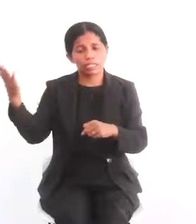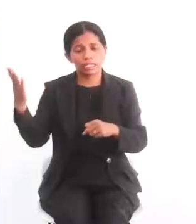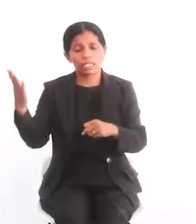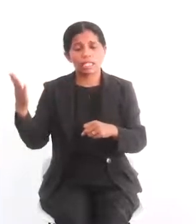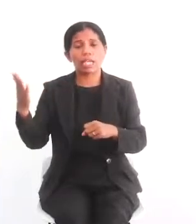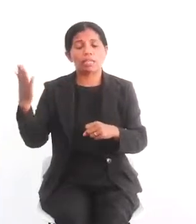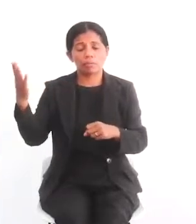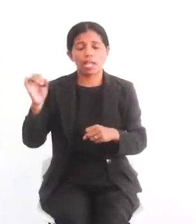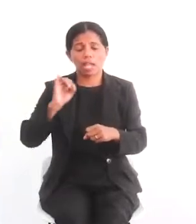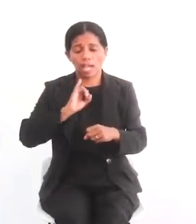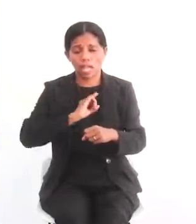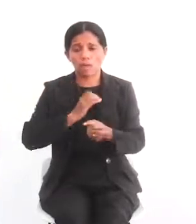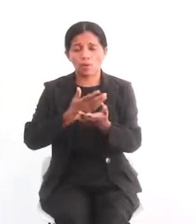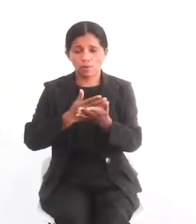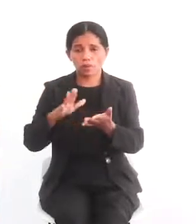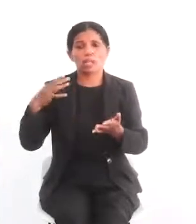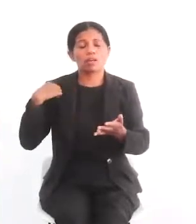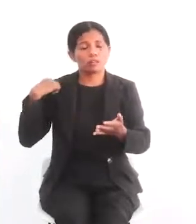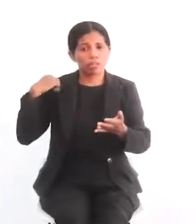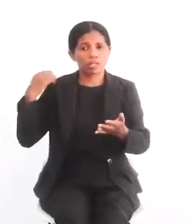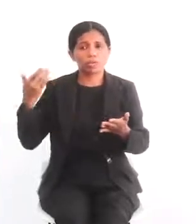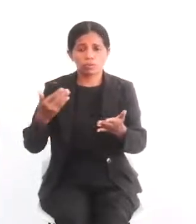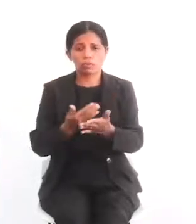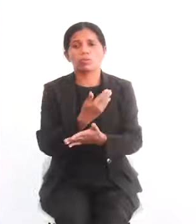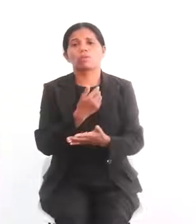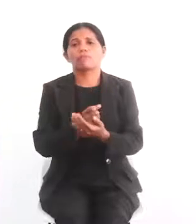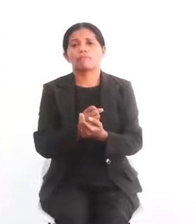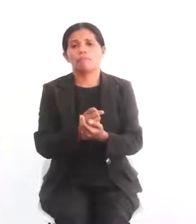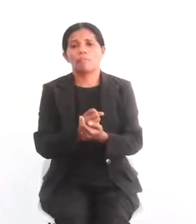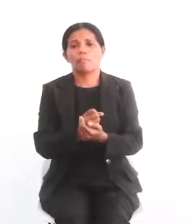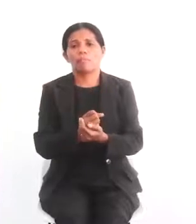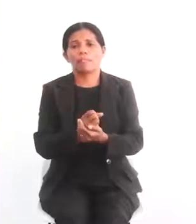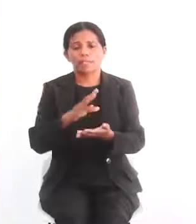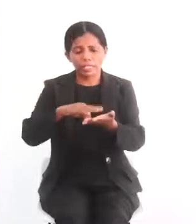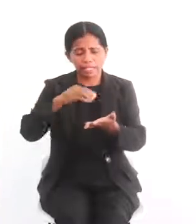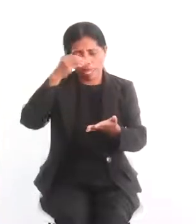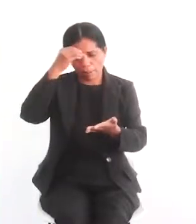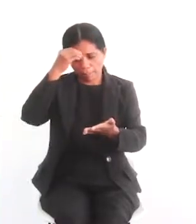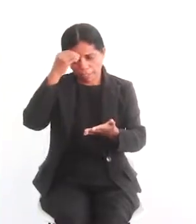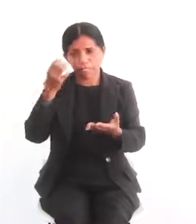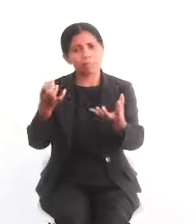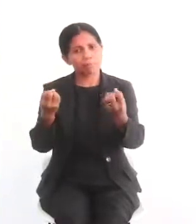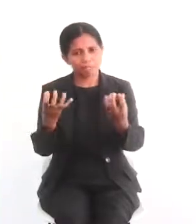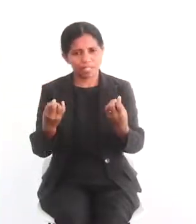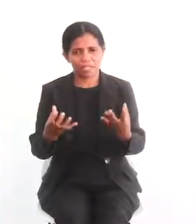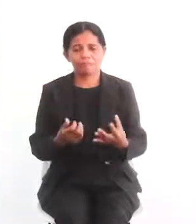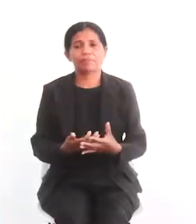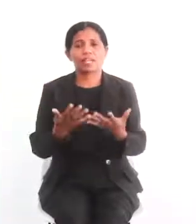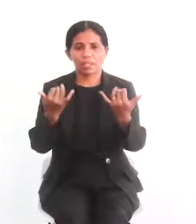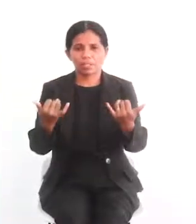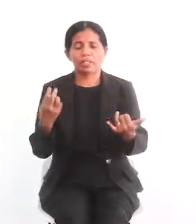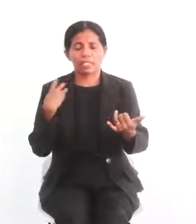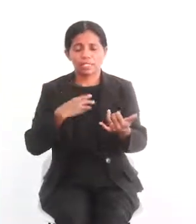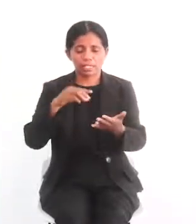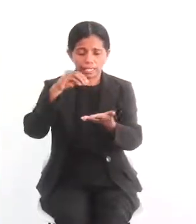fon. Interesante losh kalai, bain hirai te studai tenilian ita priene buat barak. Agora, ita